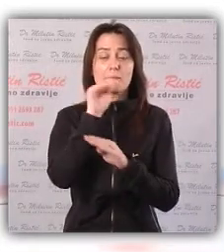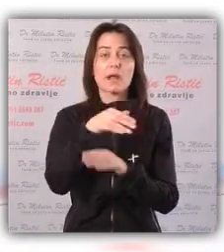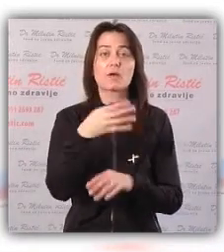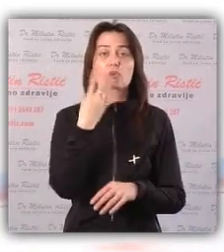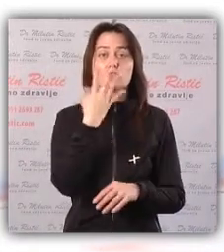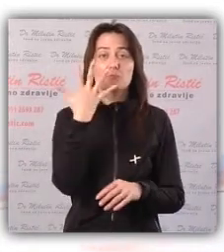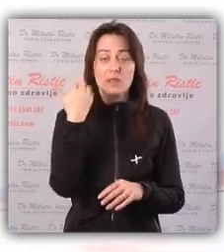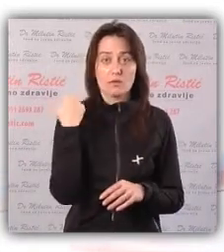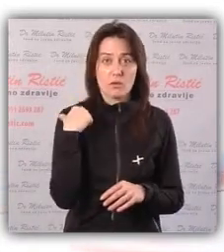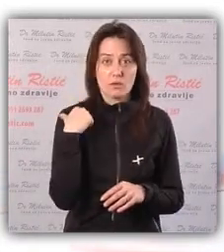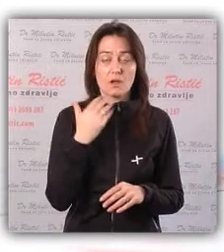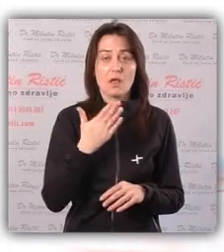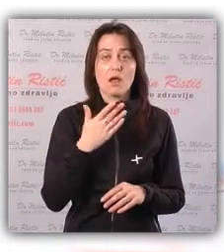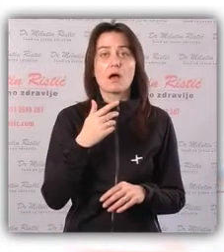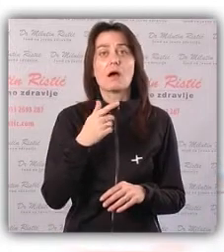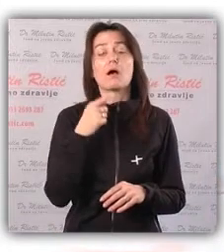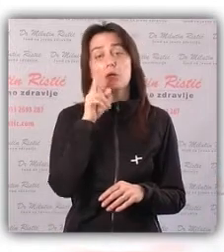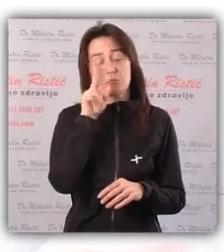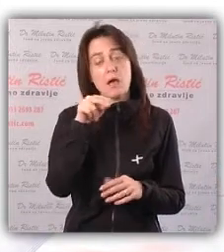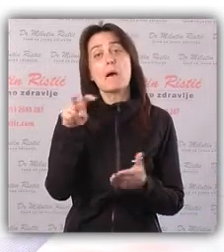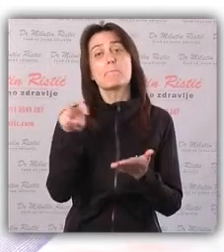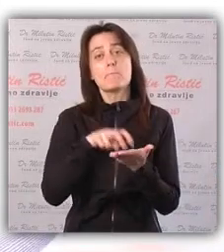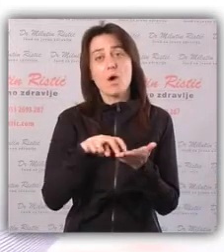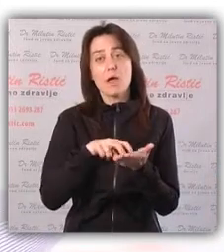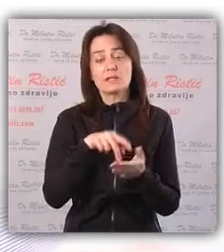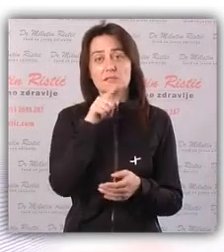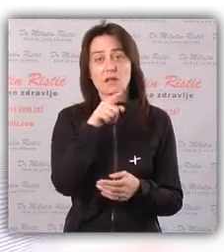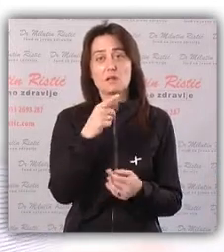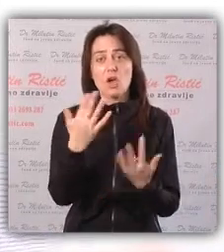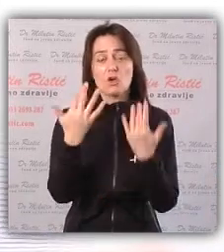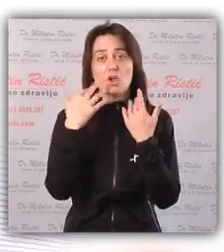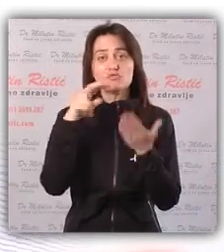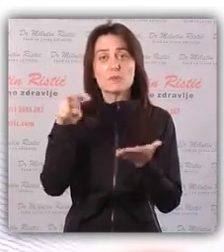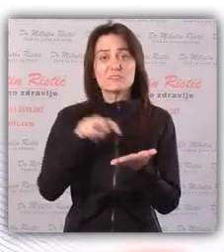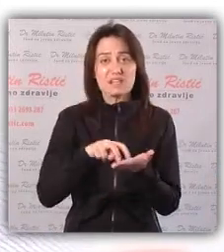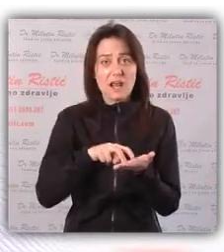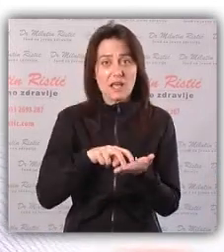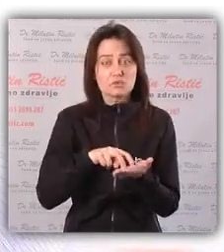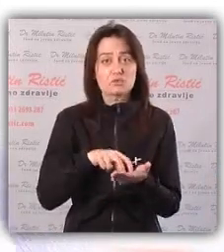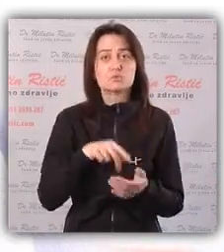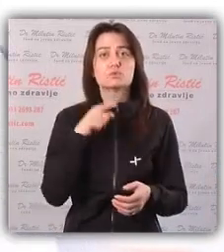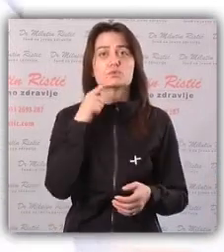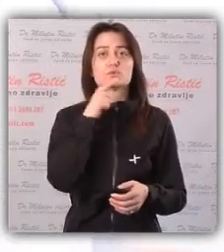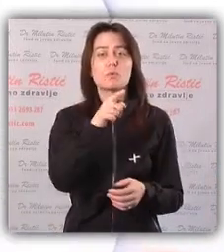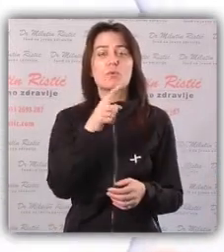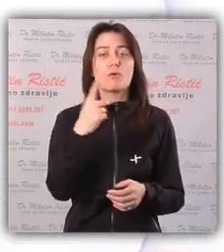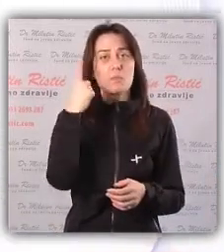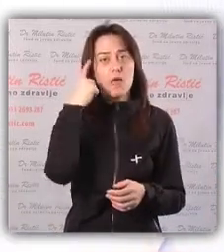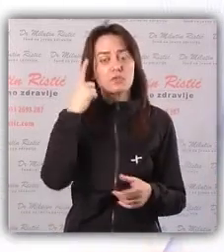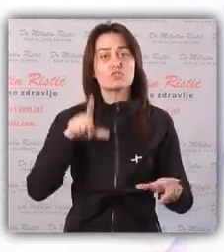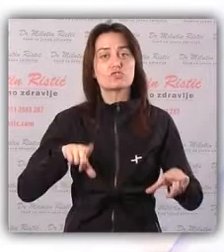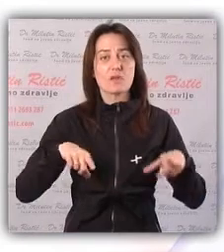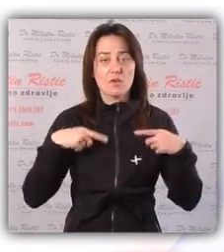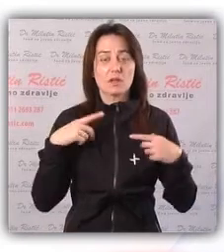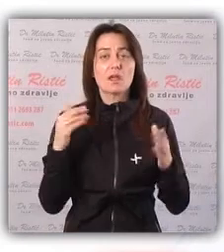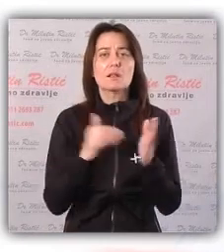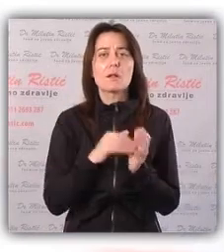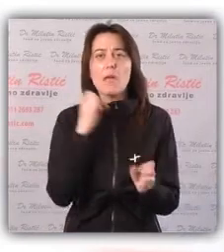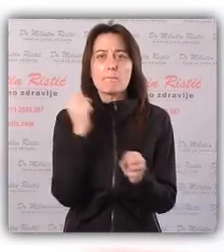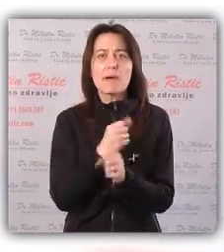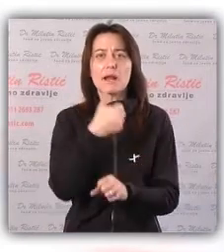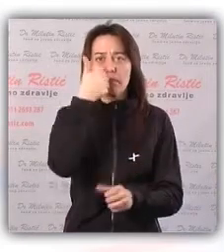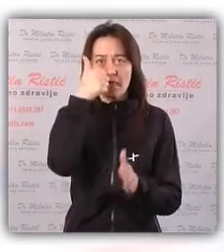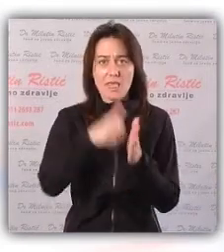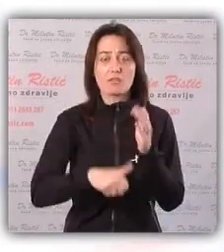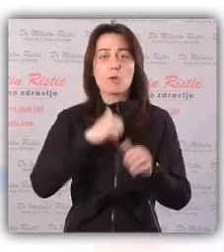porodici, a ima preko 45 godina, usto je gojazan, izložen hroničnom stresu, vodi sedentaran način